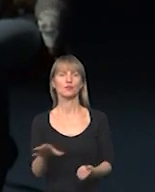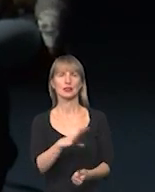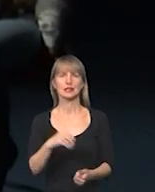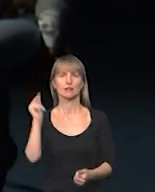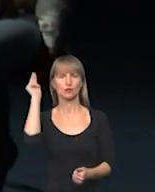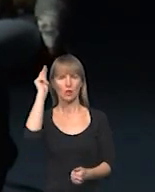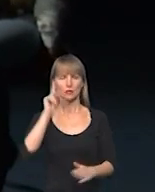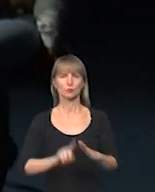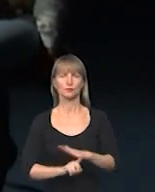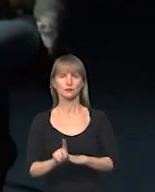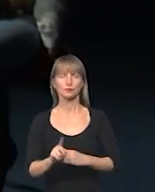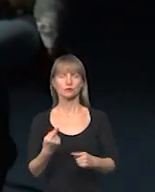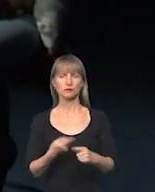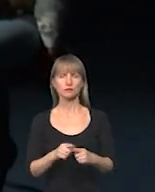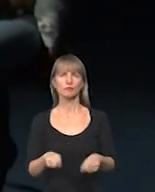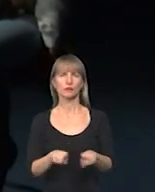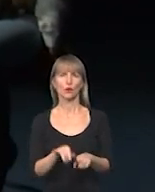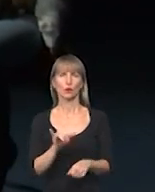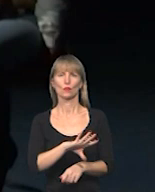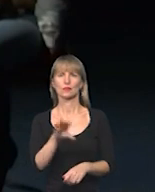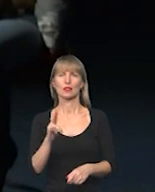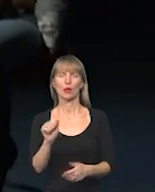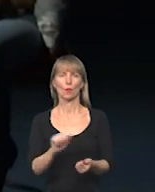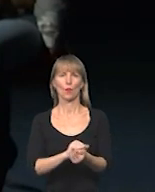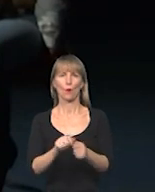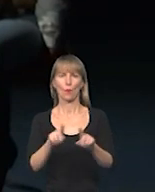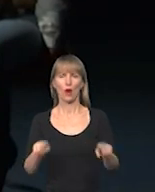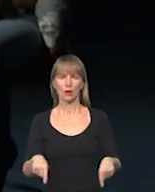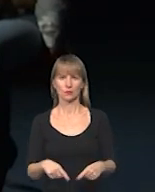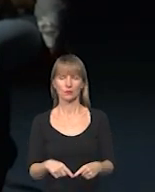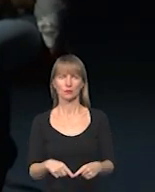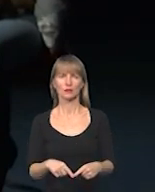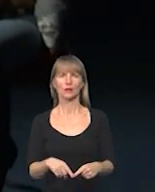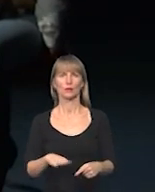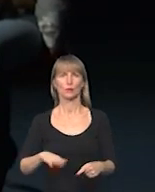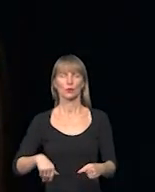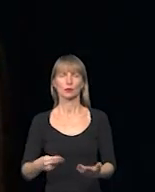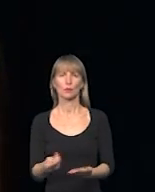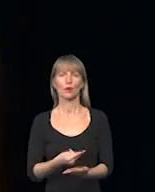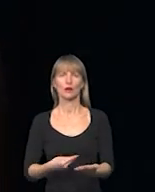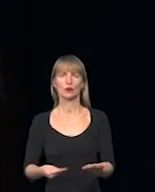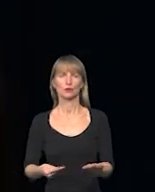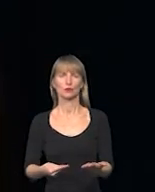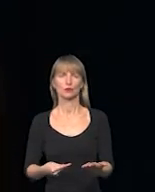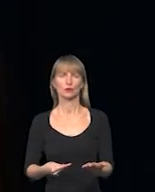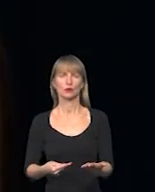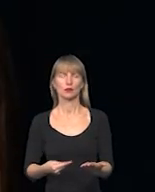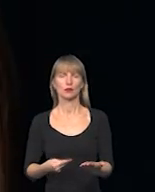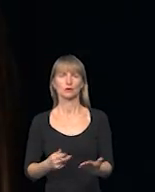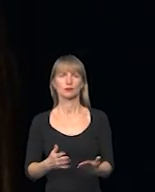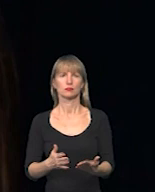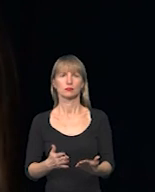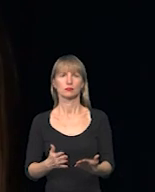Спочатку це як у всіх на папері, потім ти малюєш картини